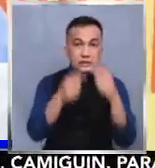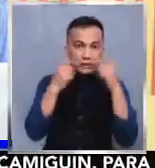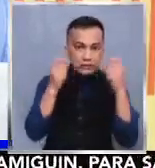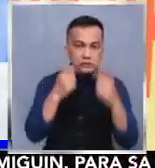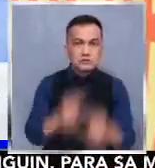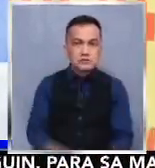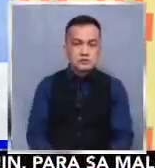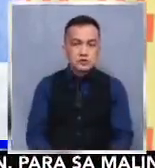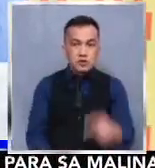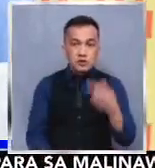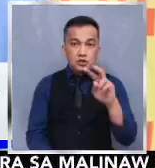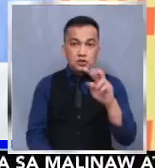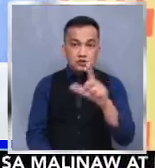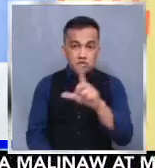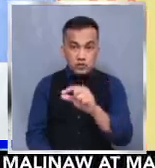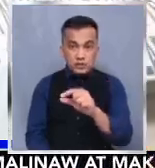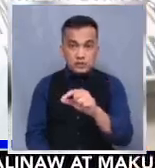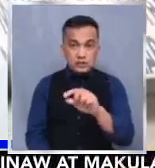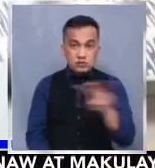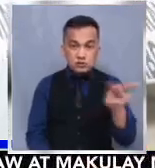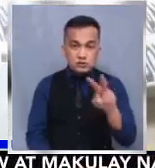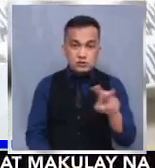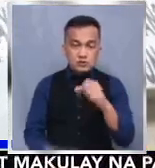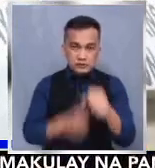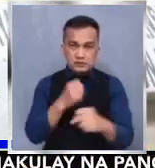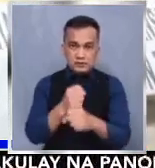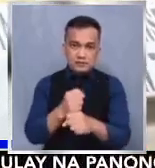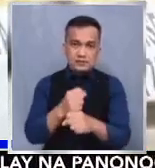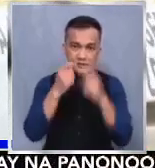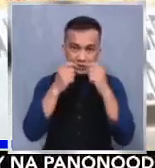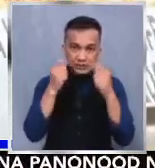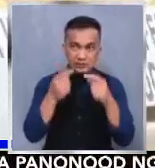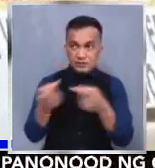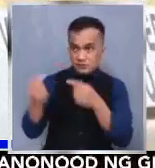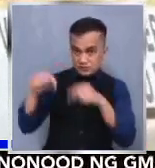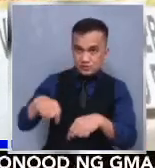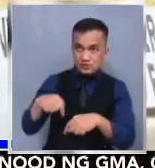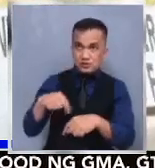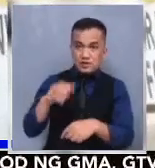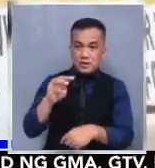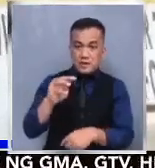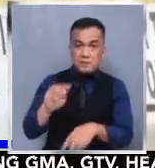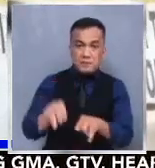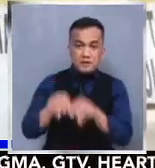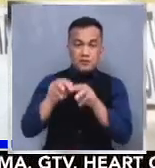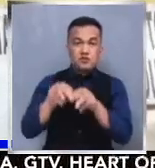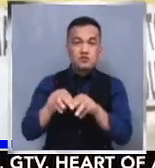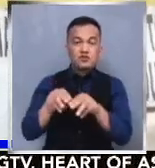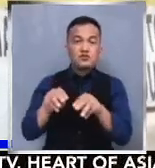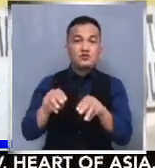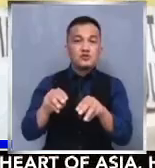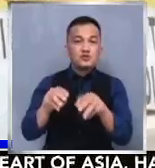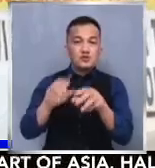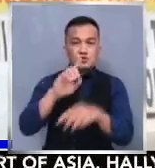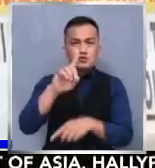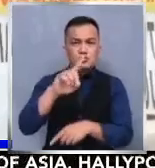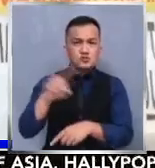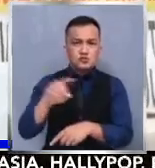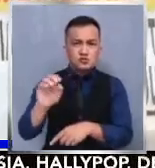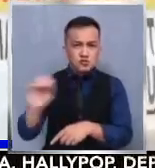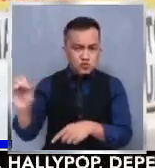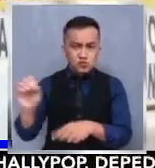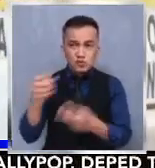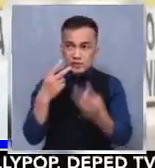2022 na at papasok na ang Year of the Tiger. At nandito tayo ngayon sa Balabon Zoo kung saan bibistahin natin ang mga napakagaganda at napaka-rare